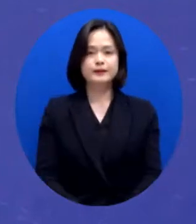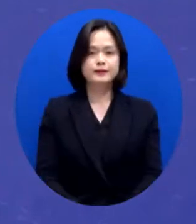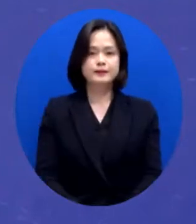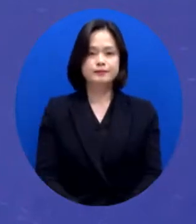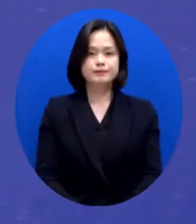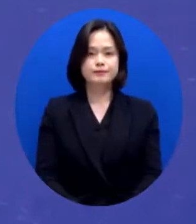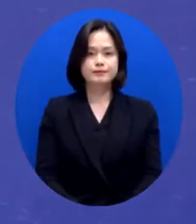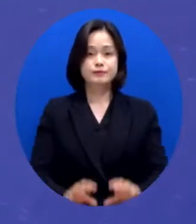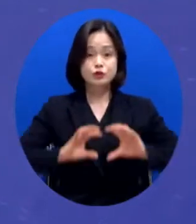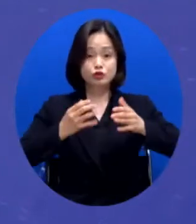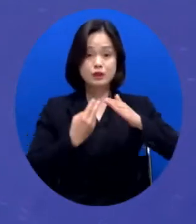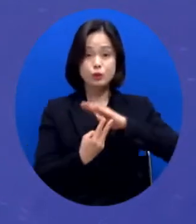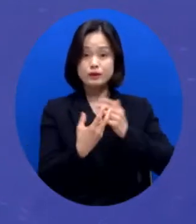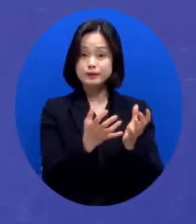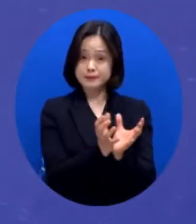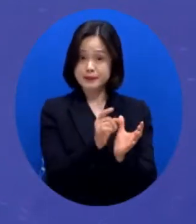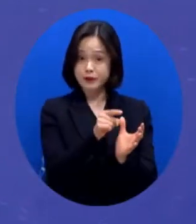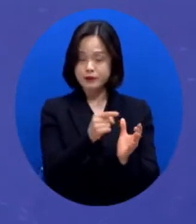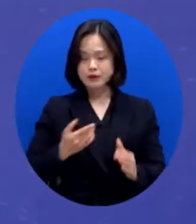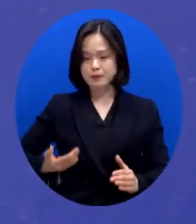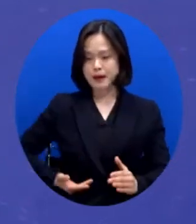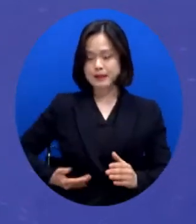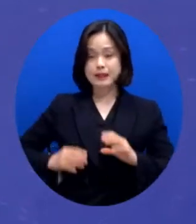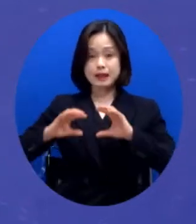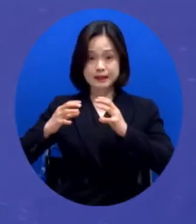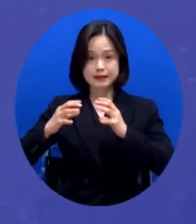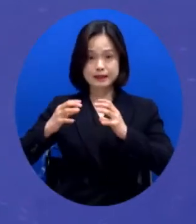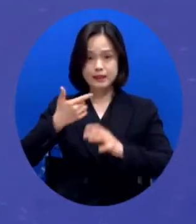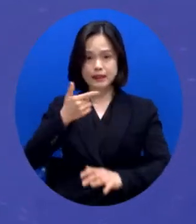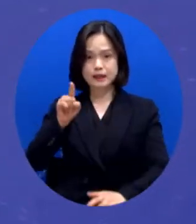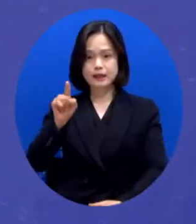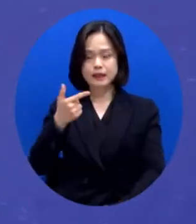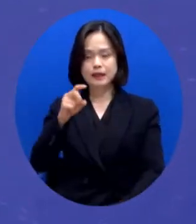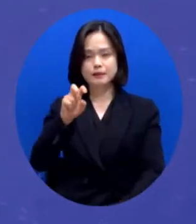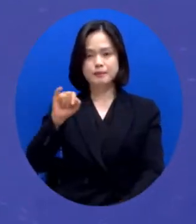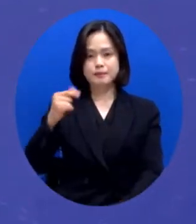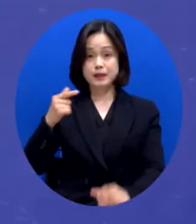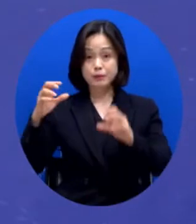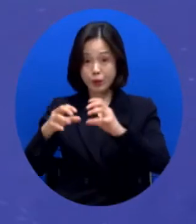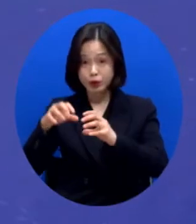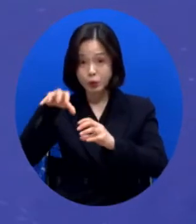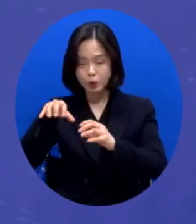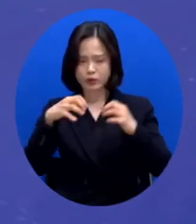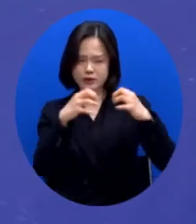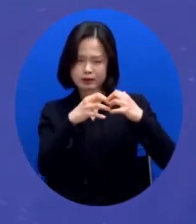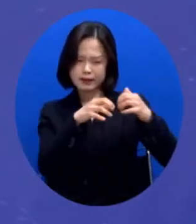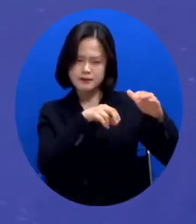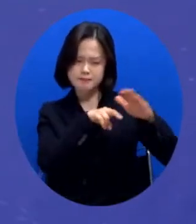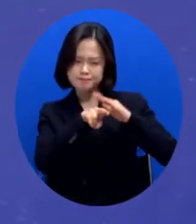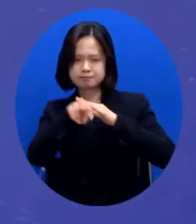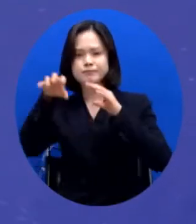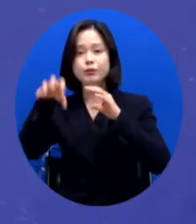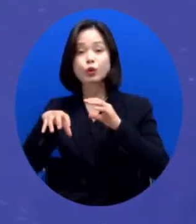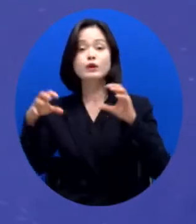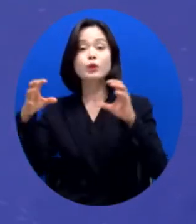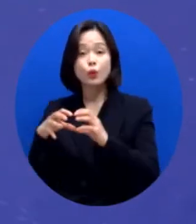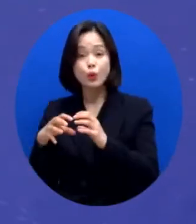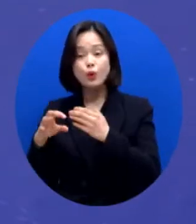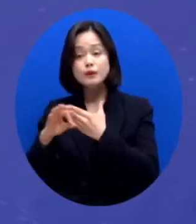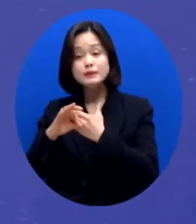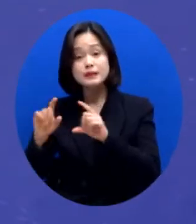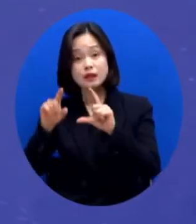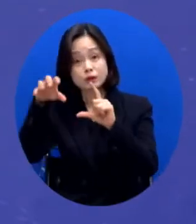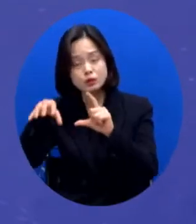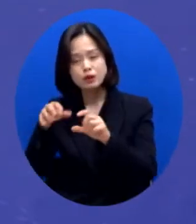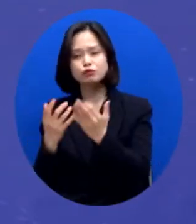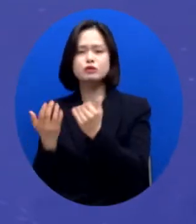국제 월드비전이 방글라데시로 했냐 난민 캠프 대형 화제를 극복하기 위해 37억 원 규모의 긴급